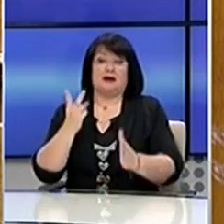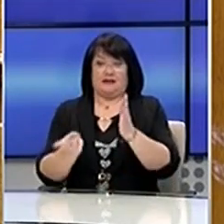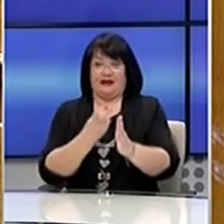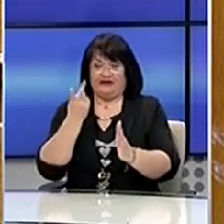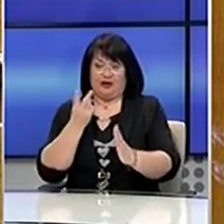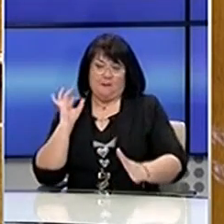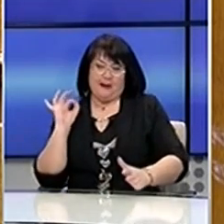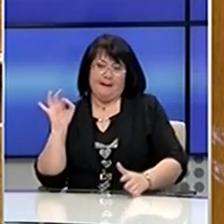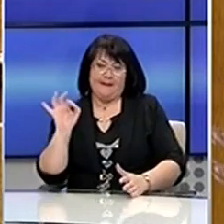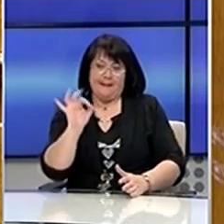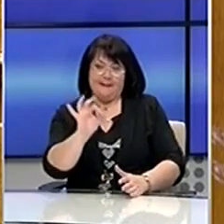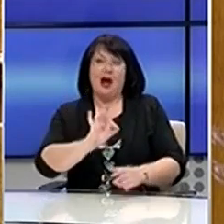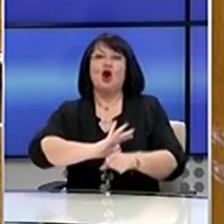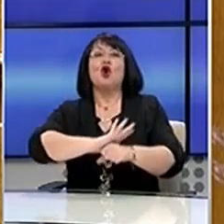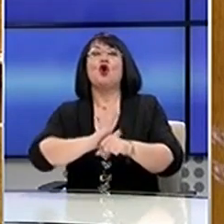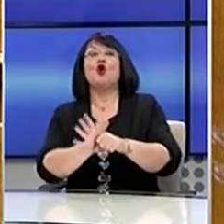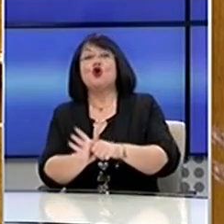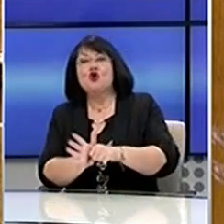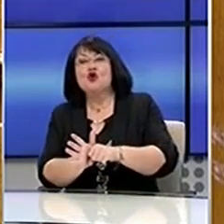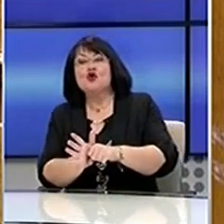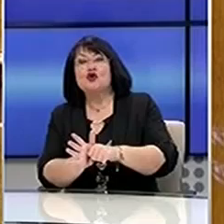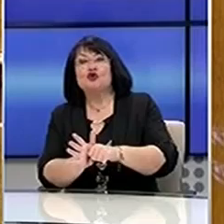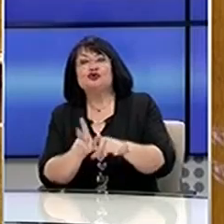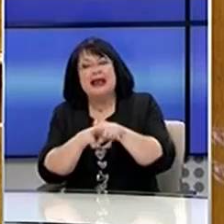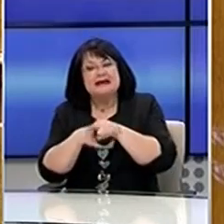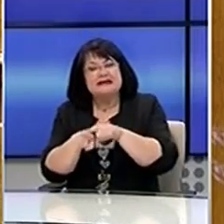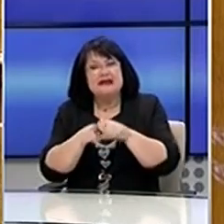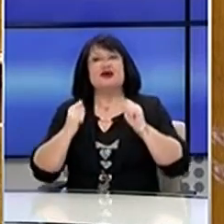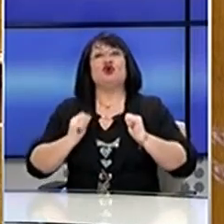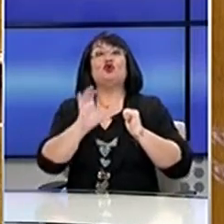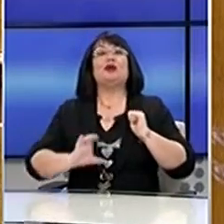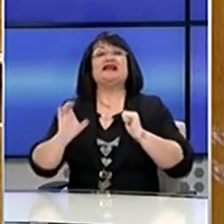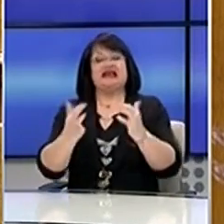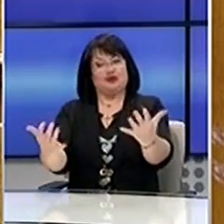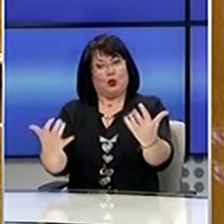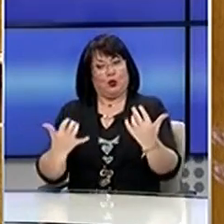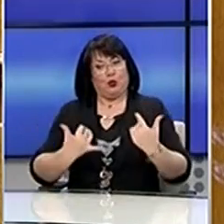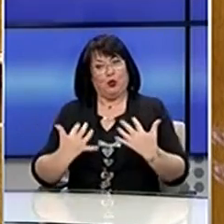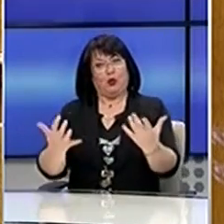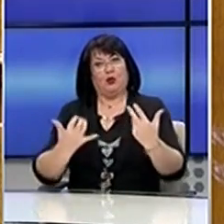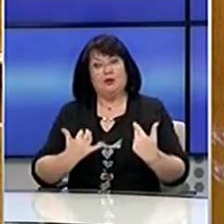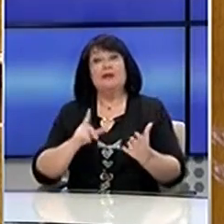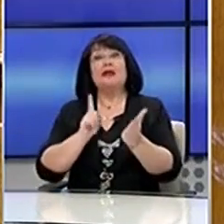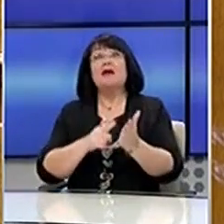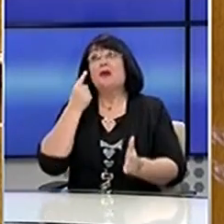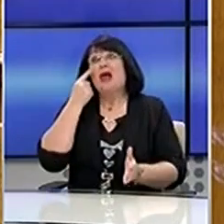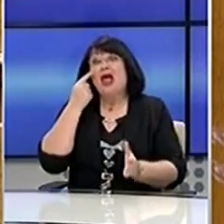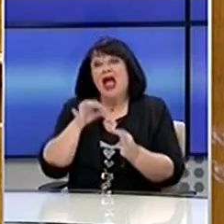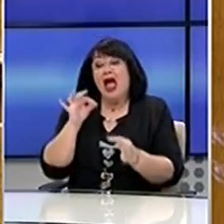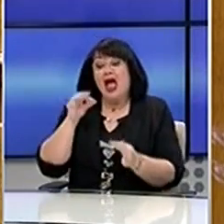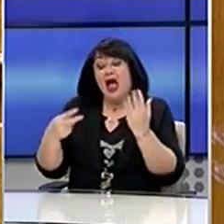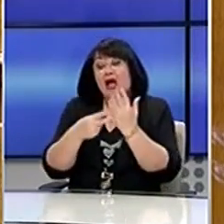κύματος συνδεόταν με το άνοιγμα στον τουρισμό, θα έπρεπε να την είχαμε δει τον Αύγουστο και τον